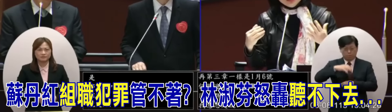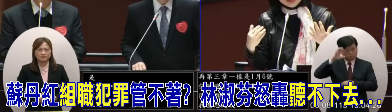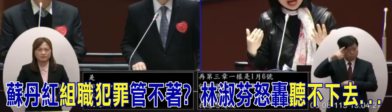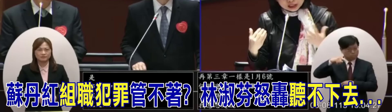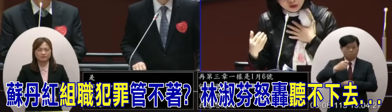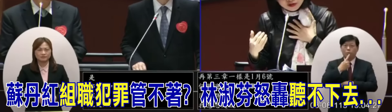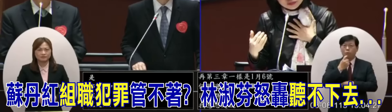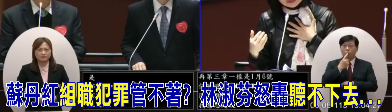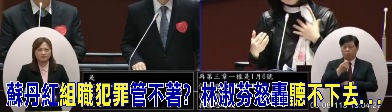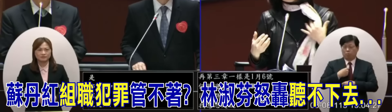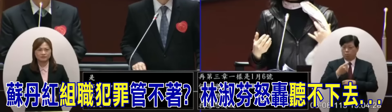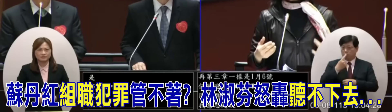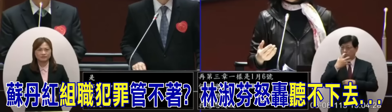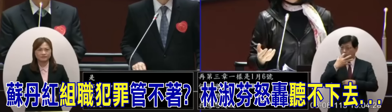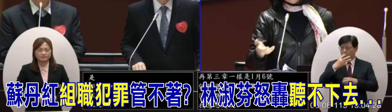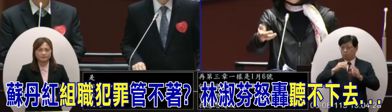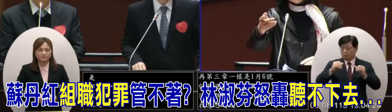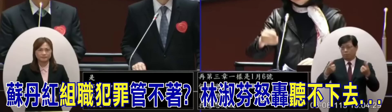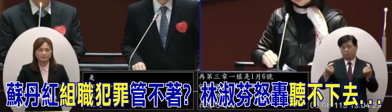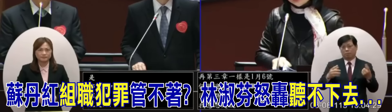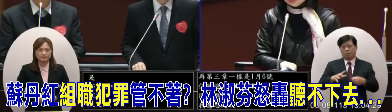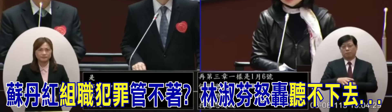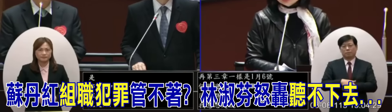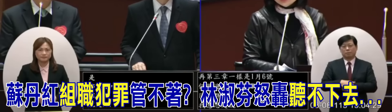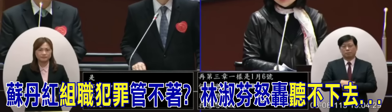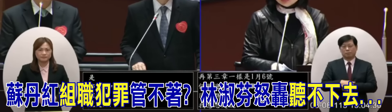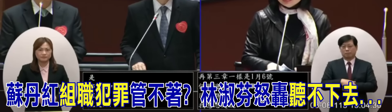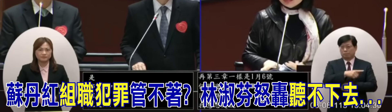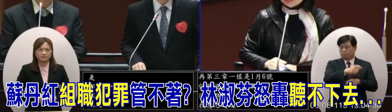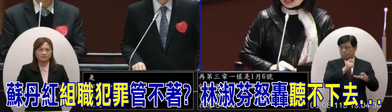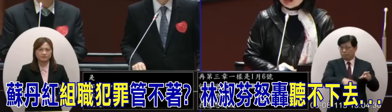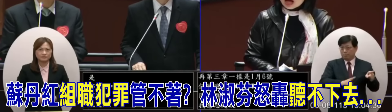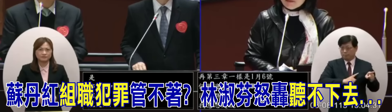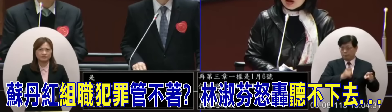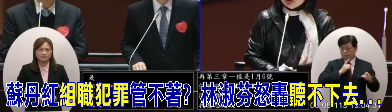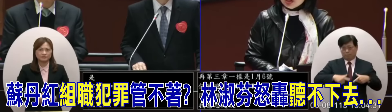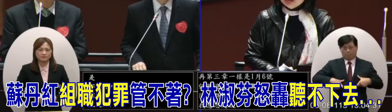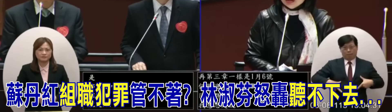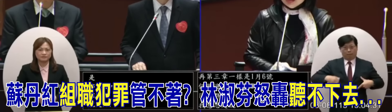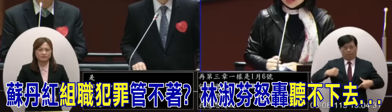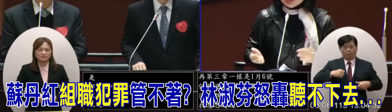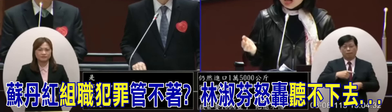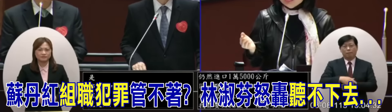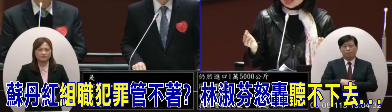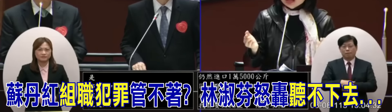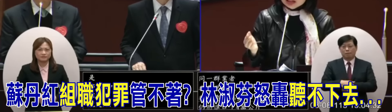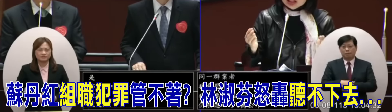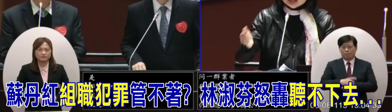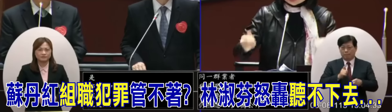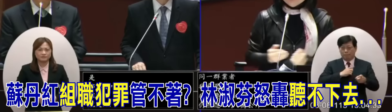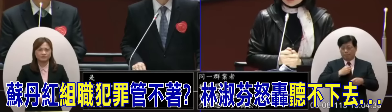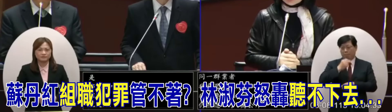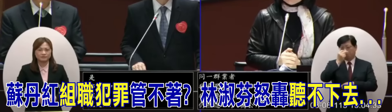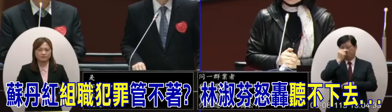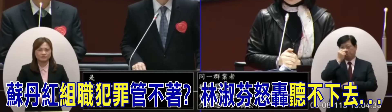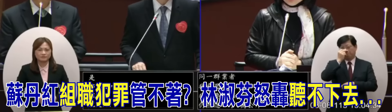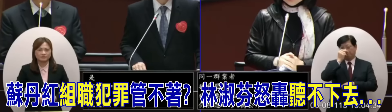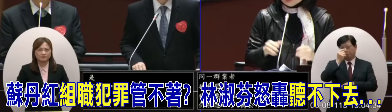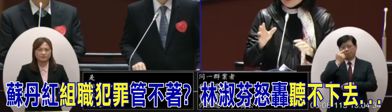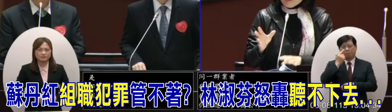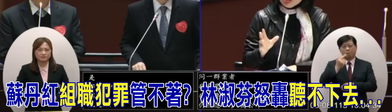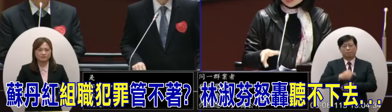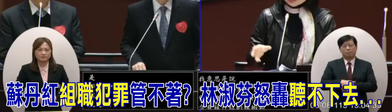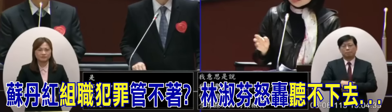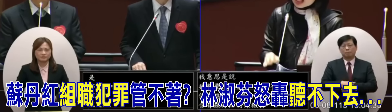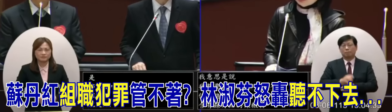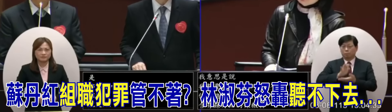红的辣椒粉，所以这个业者简直是胆大包天，嚣张至极嘛。